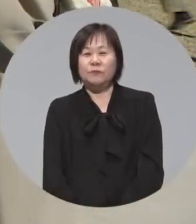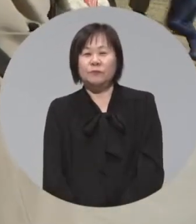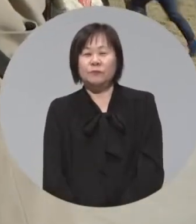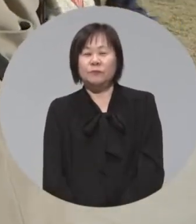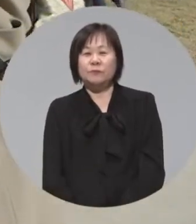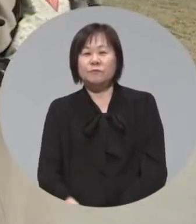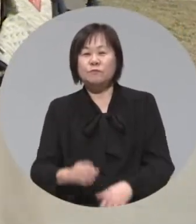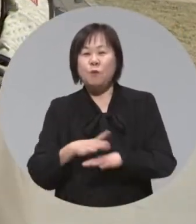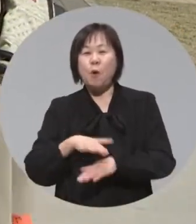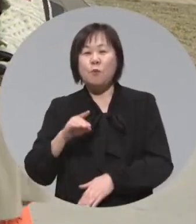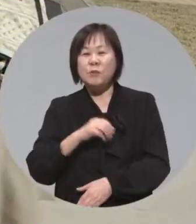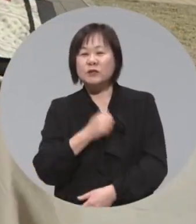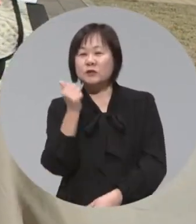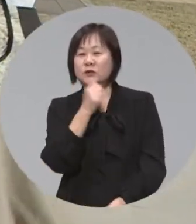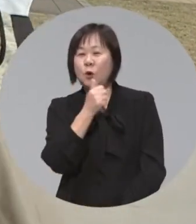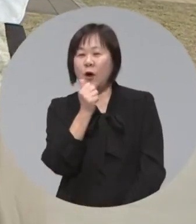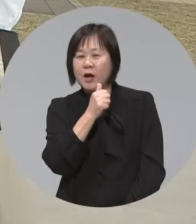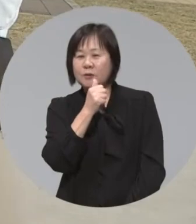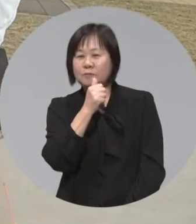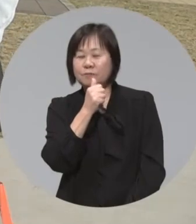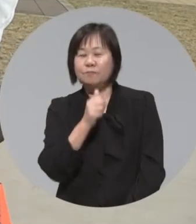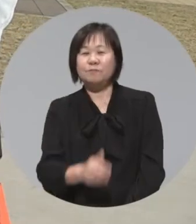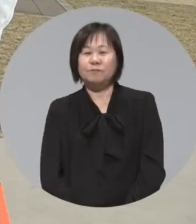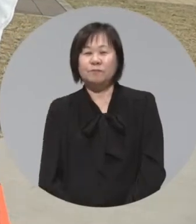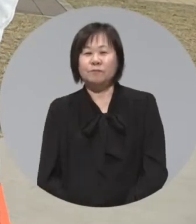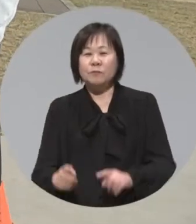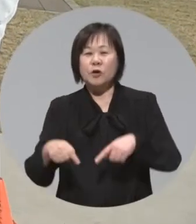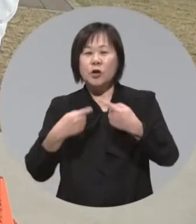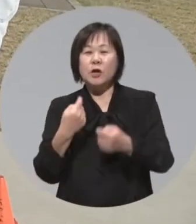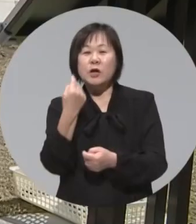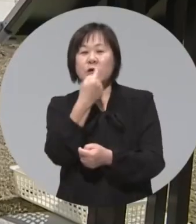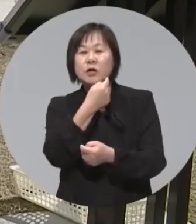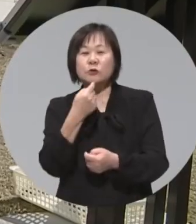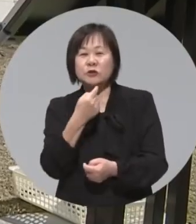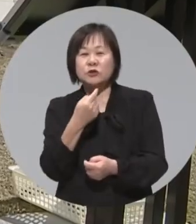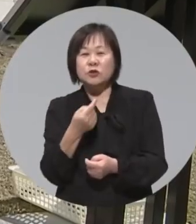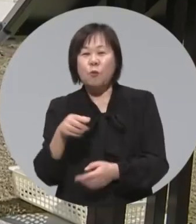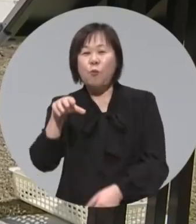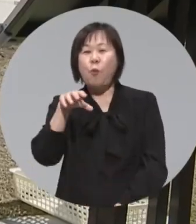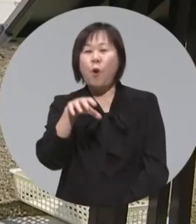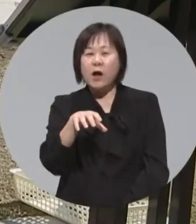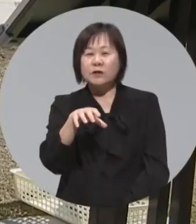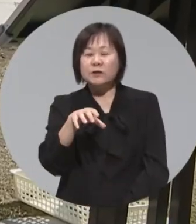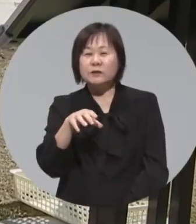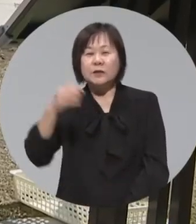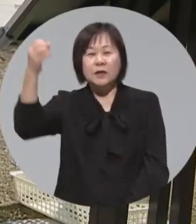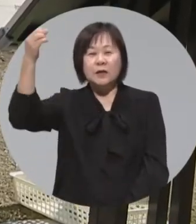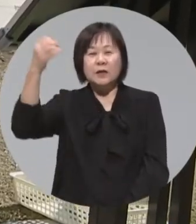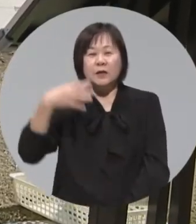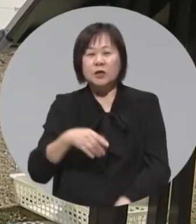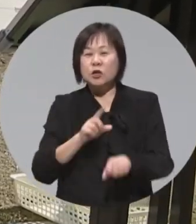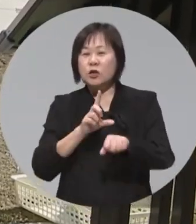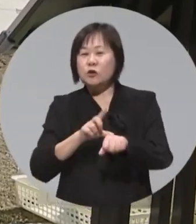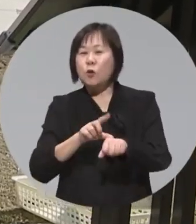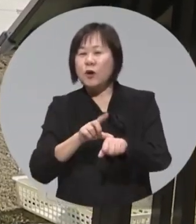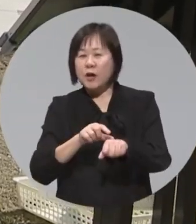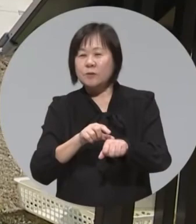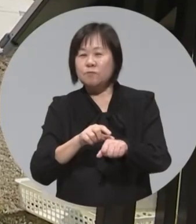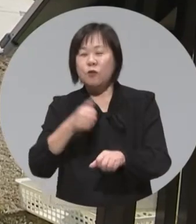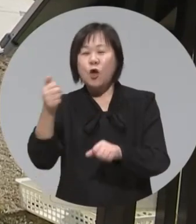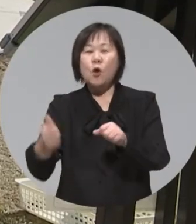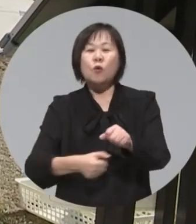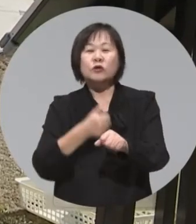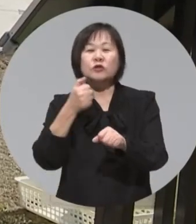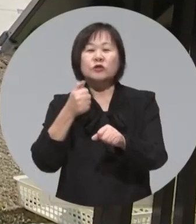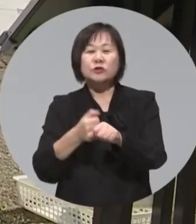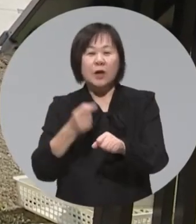まず最初に紹介するのはセンターの入り口正面に設置された日時計です。50周年記